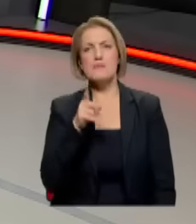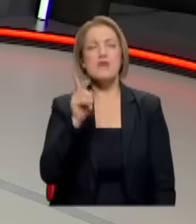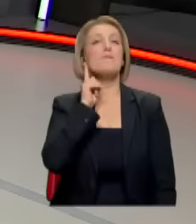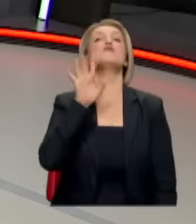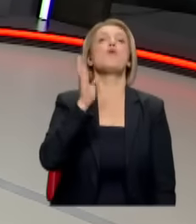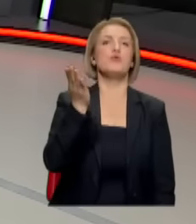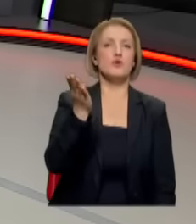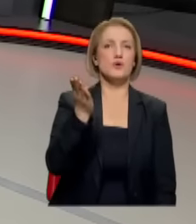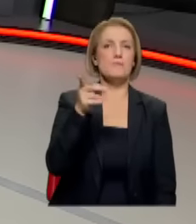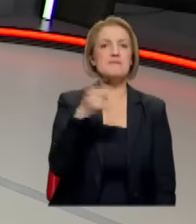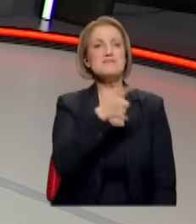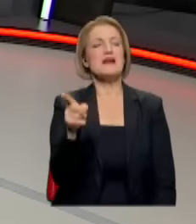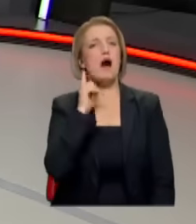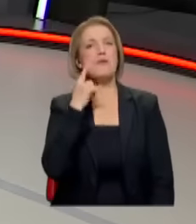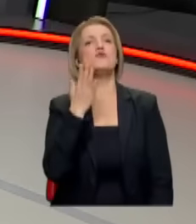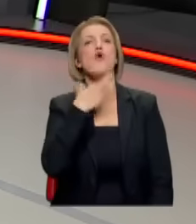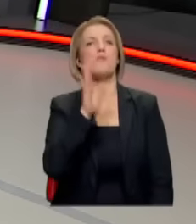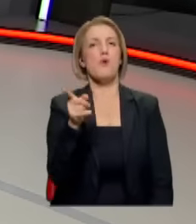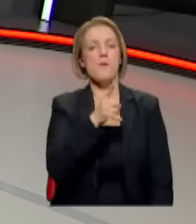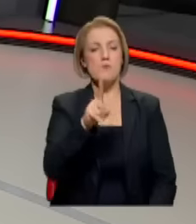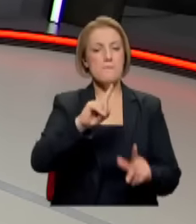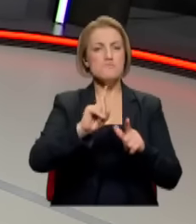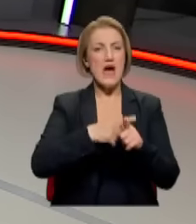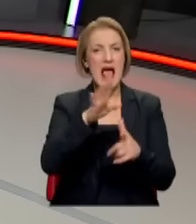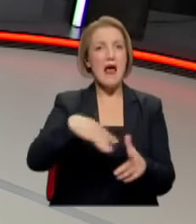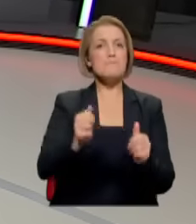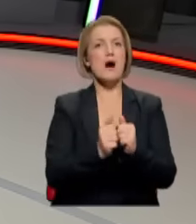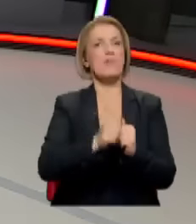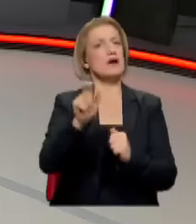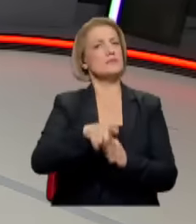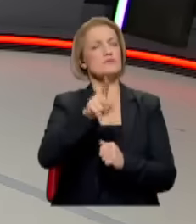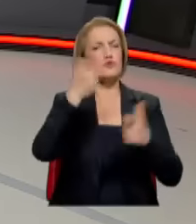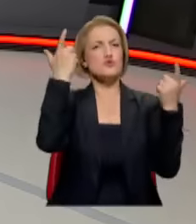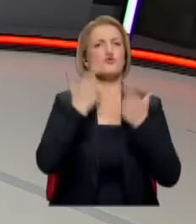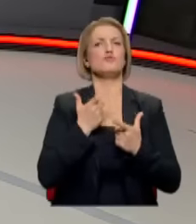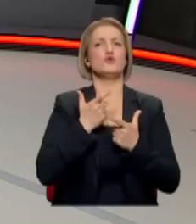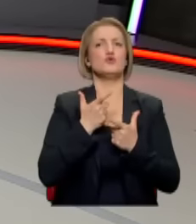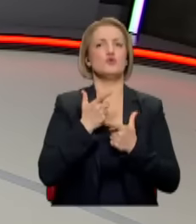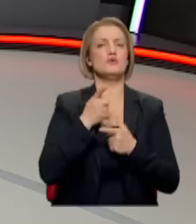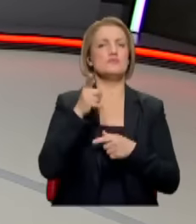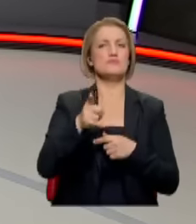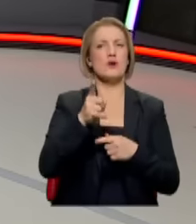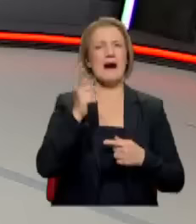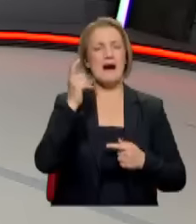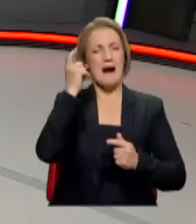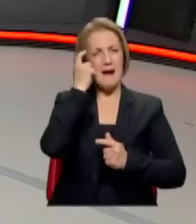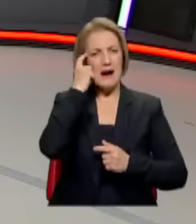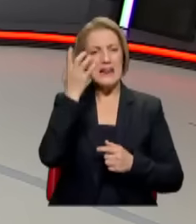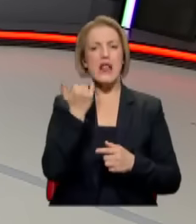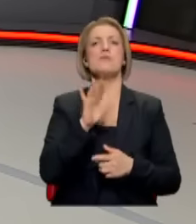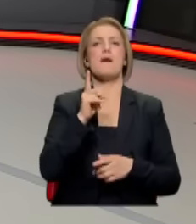haberiniz yok mu sizin birbirinizden böyle şey olur mu Bu proje hepinizin projesi Bu projenin sorumluluğu bu tutmayan akla ziyan